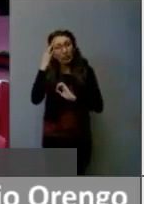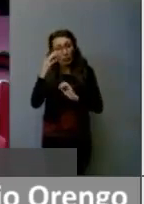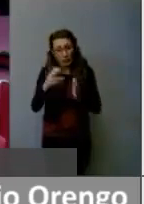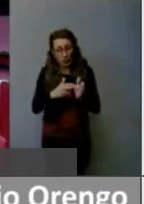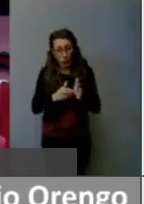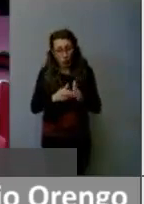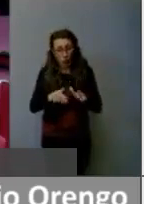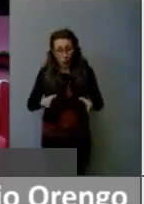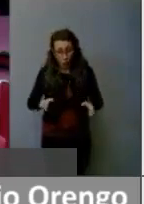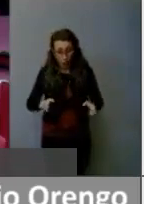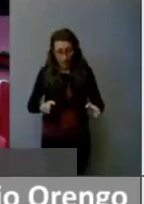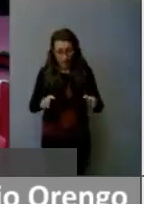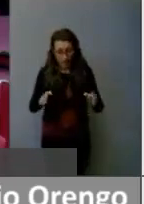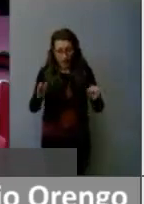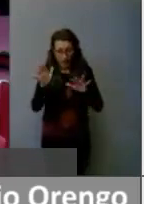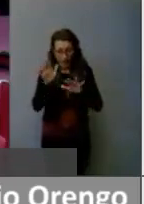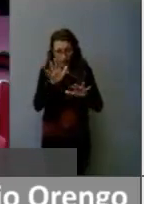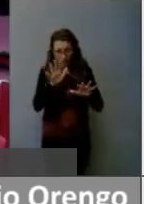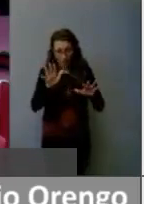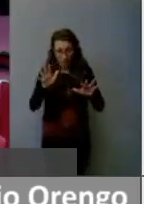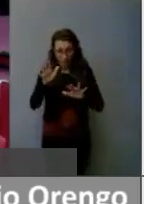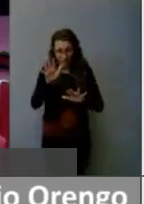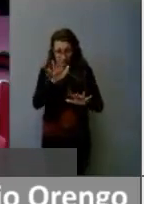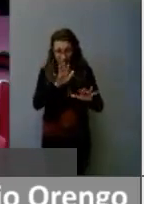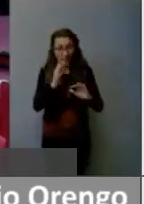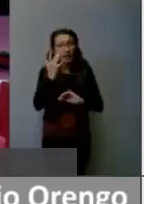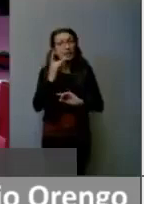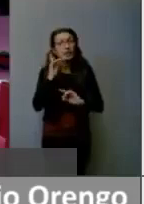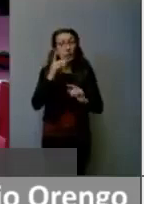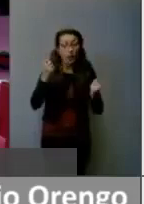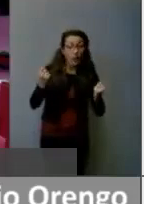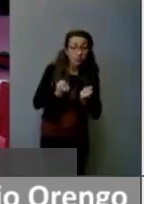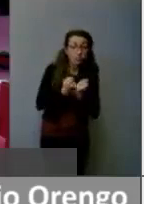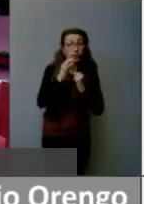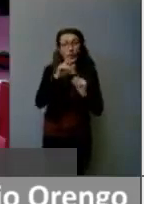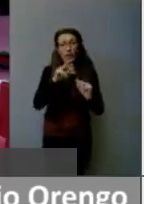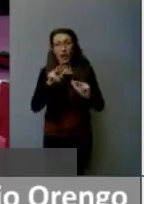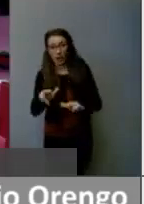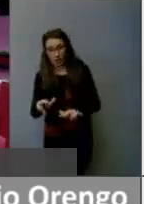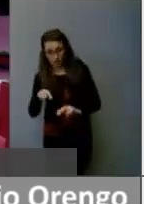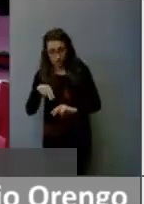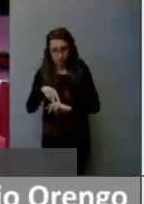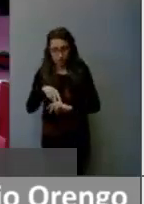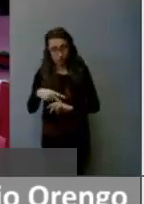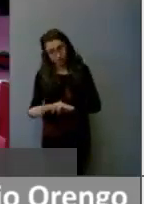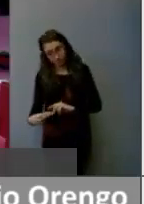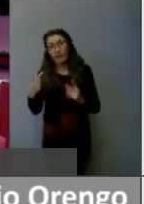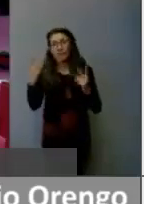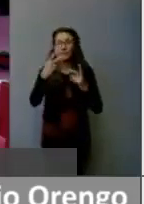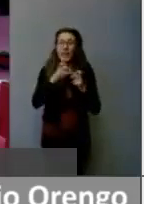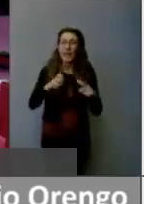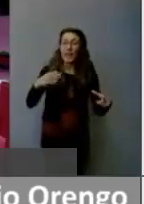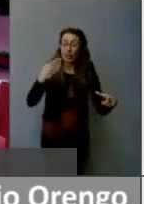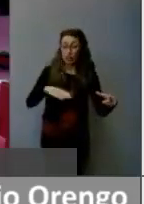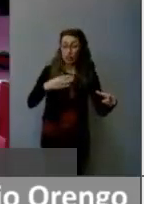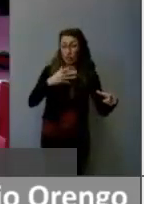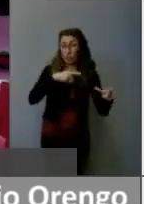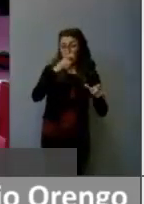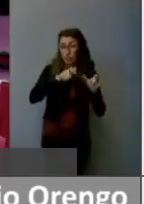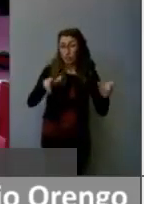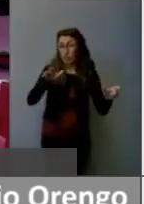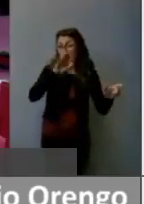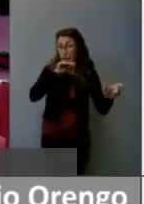causa di incidenti e cadute. Considerato che a Genova ci sono molti ipovedenti e tantissimi anziani